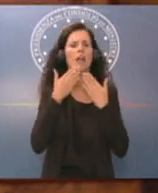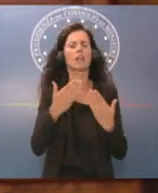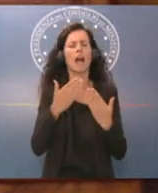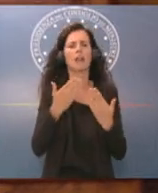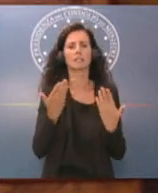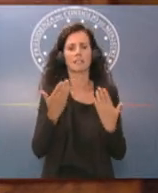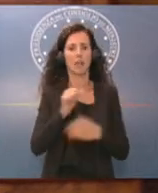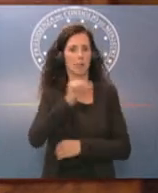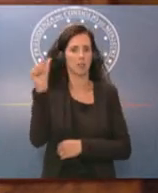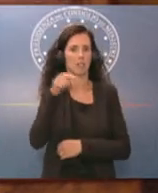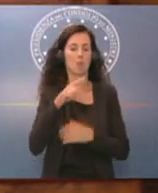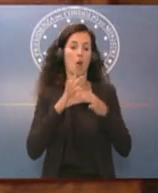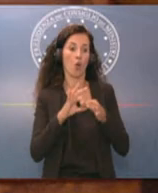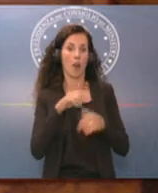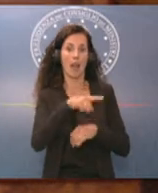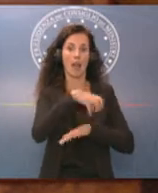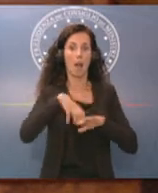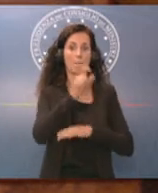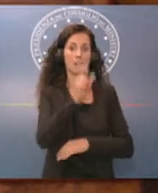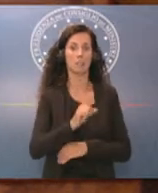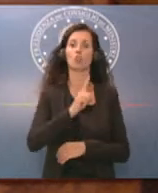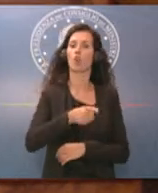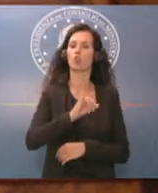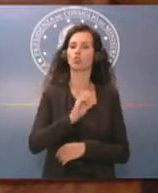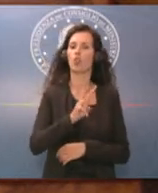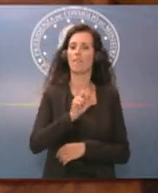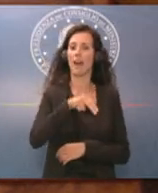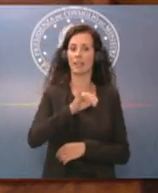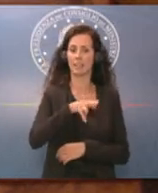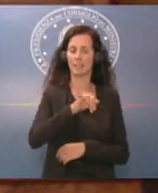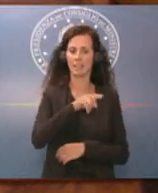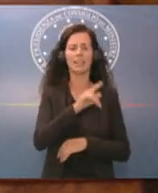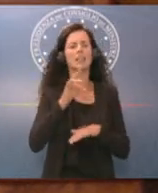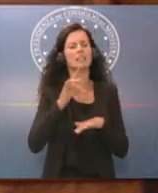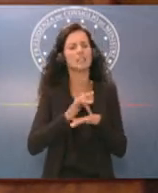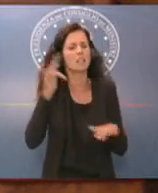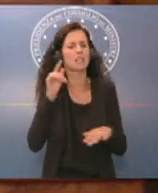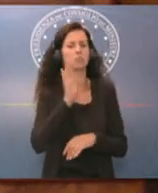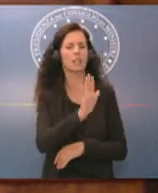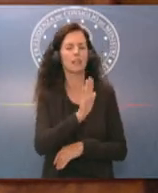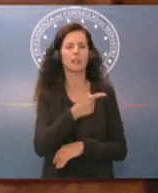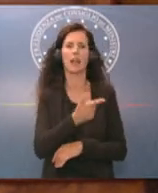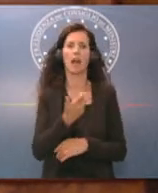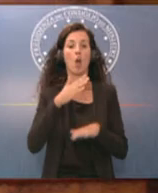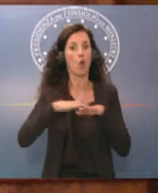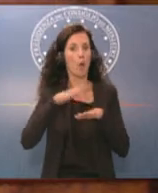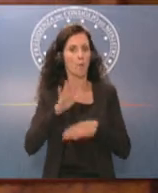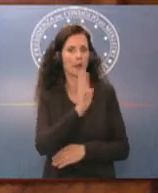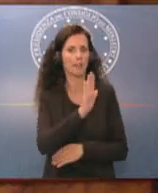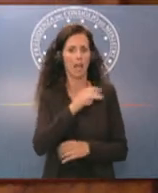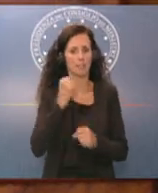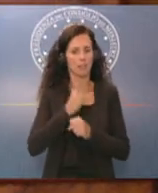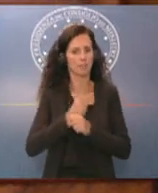primis al collega, al ministro Giovannini per la sensibilità e per la grande competenza con la quale